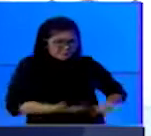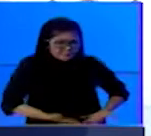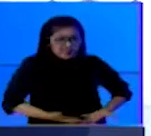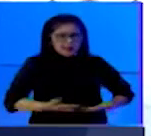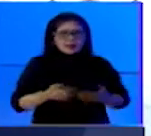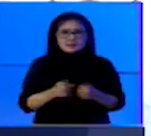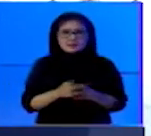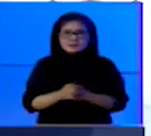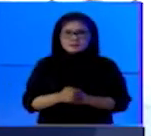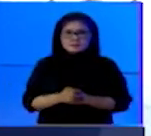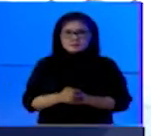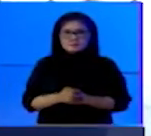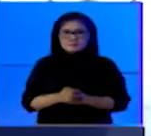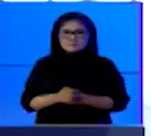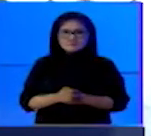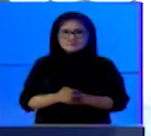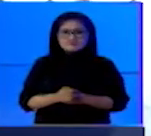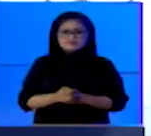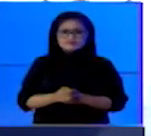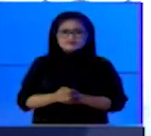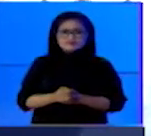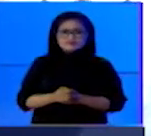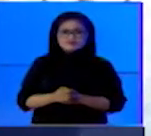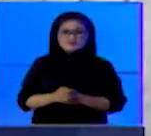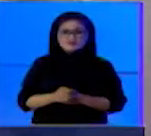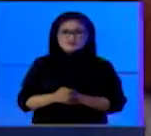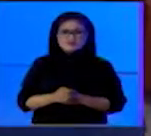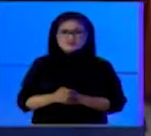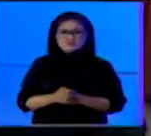biar sehat aja. Biar gak khawatir. Iya, betul Pak.